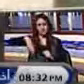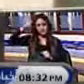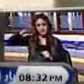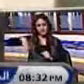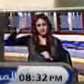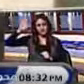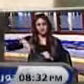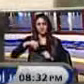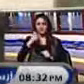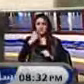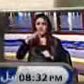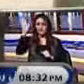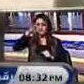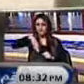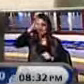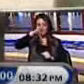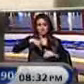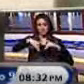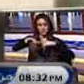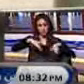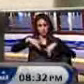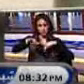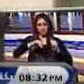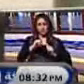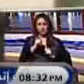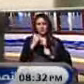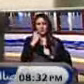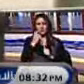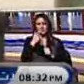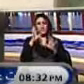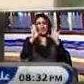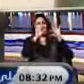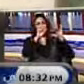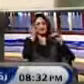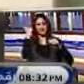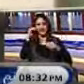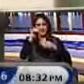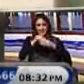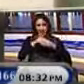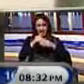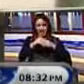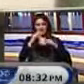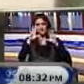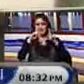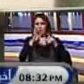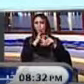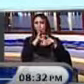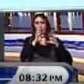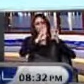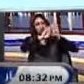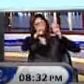بندهن الحاجات وبنشيل الملصقات من على الحيطة بتاعت الانتخابات اللي الناس بتنزل انتخابات ما